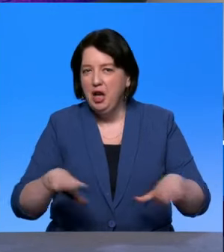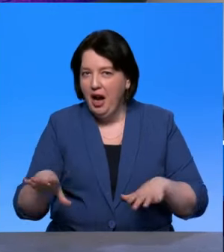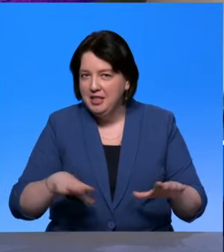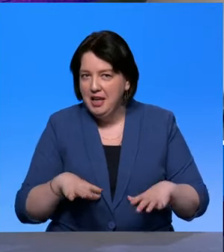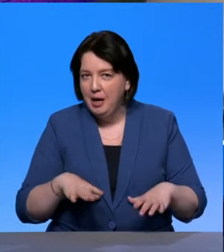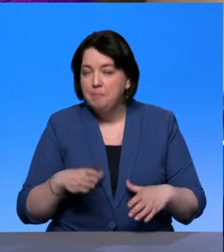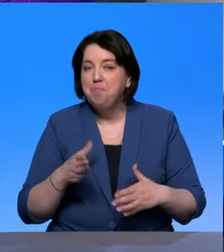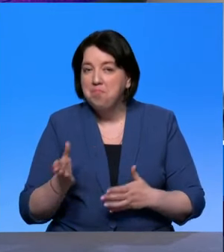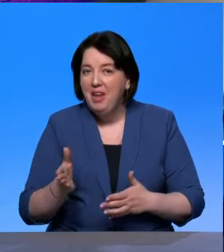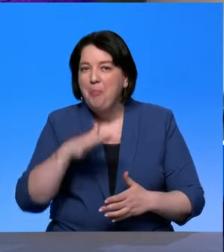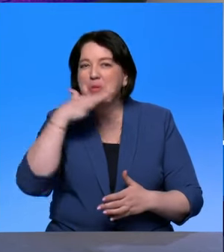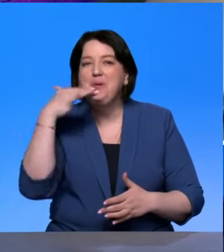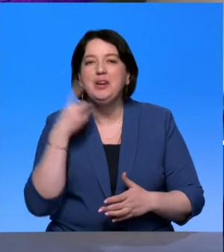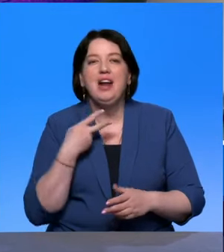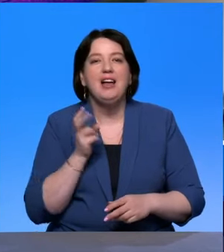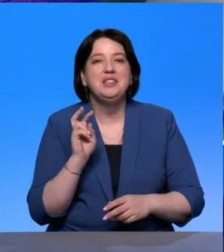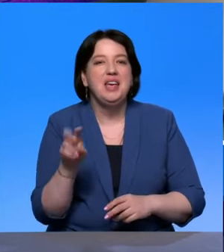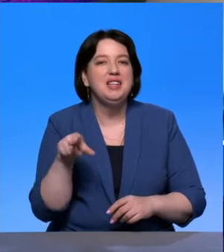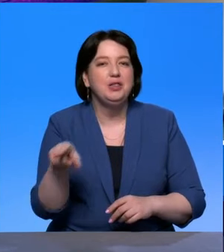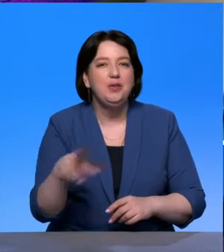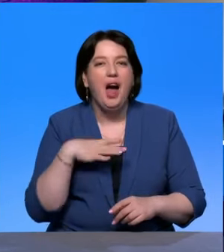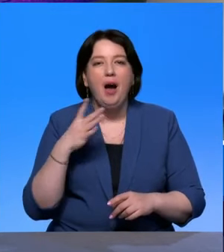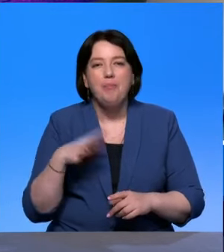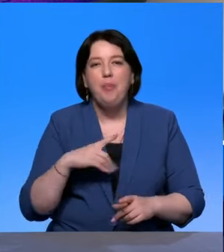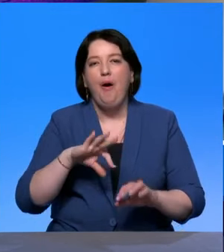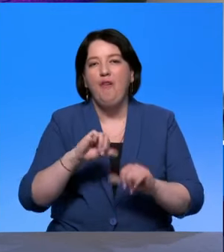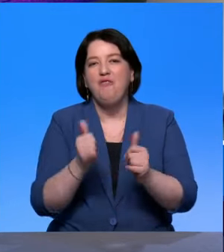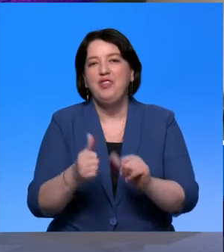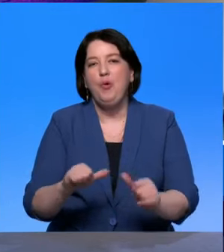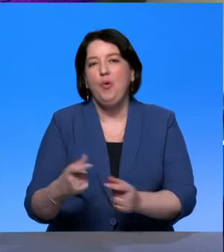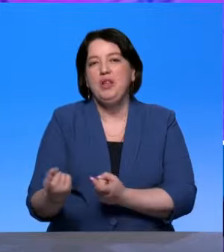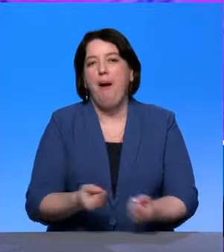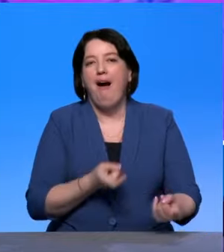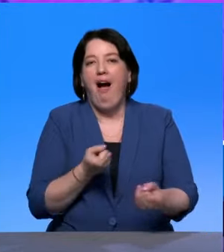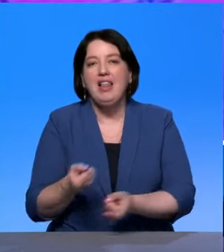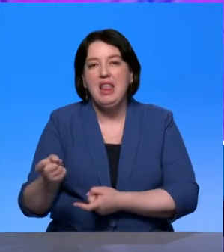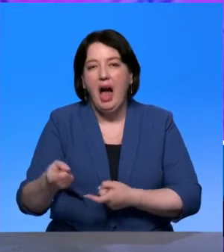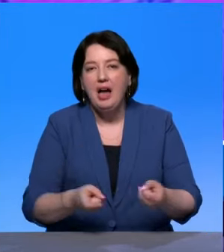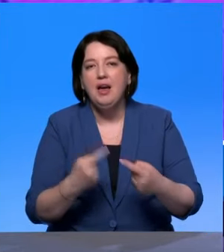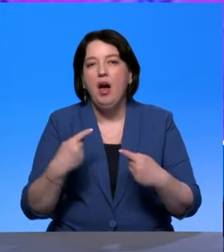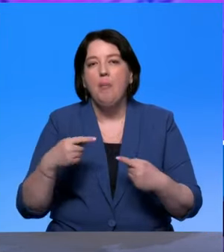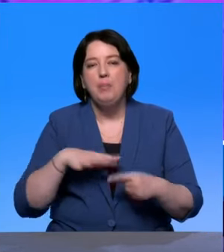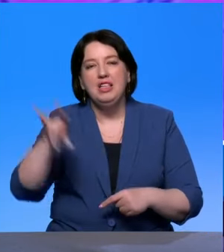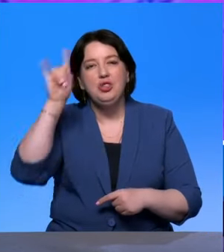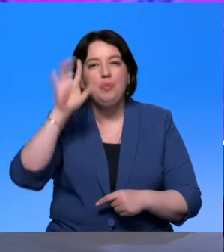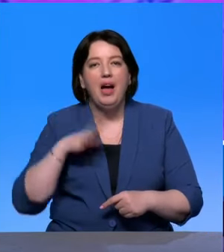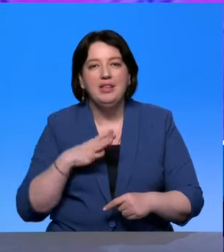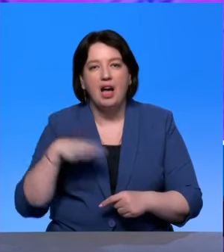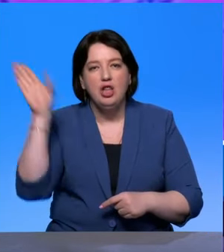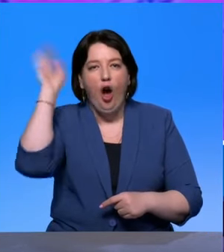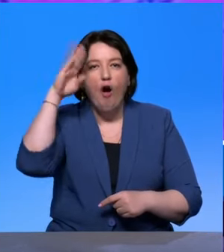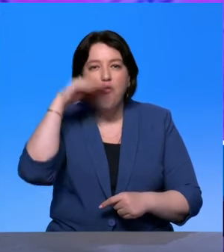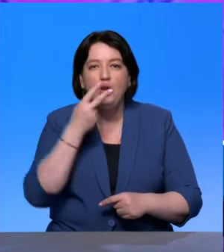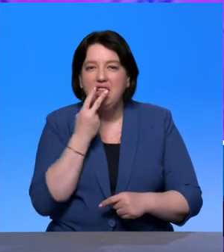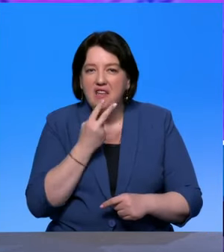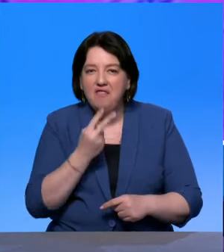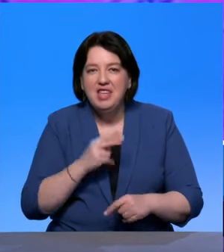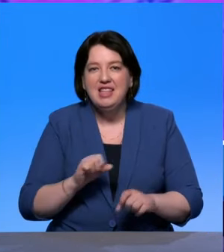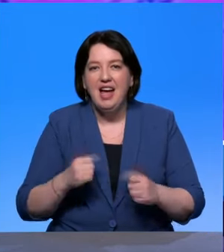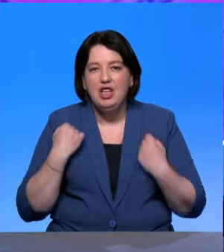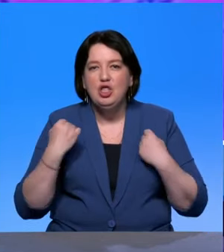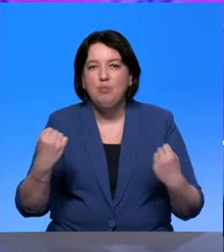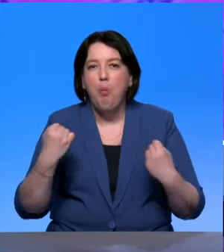на соревнованиях и по фигурному катанию, вот был чемпионат мира по водным видам спорта. Прекрасная организация. То есть вот, ну,